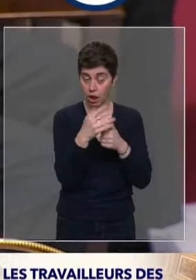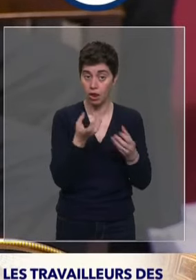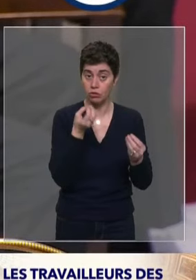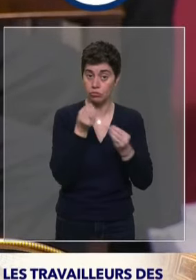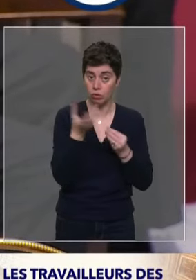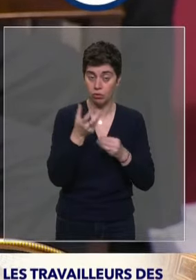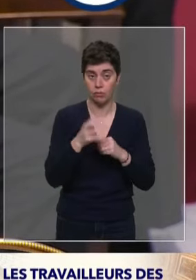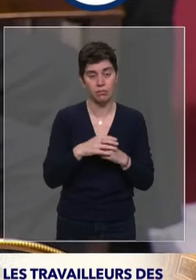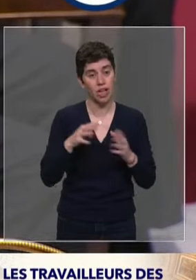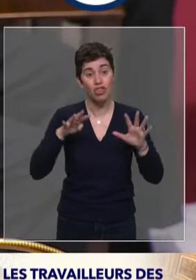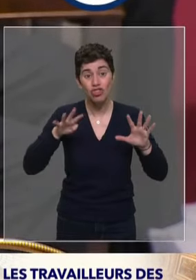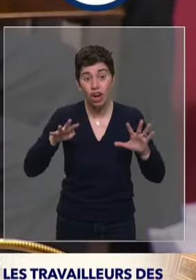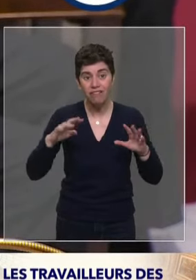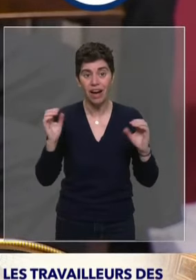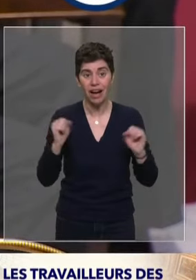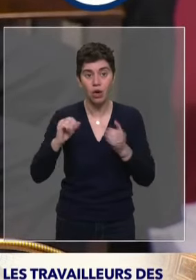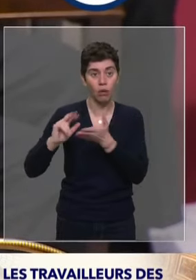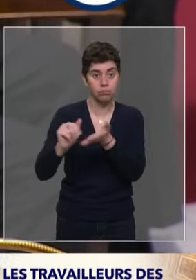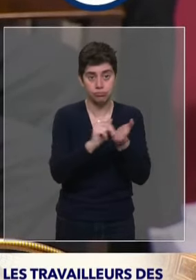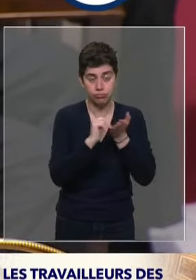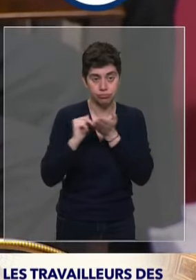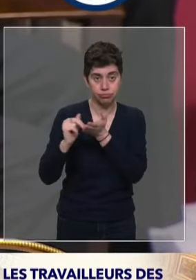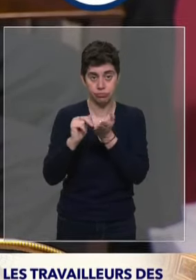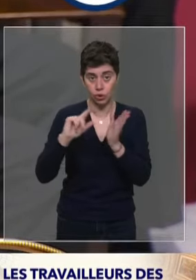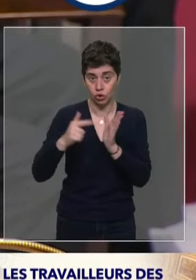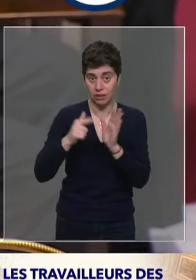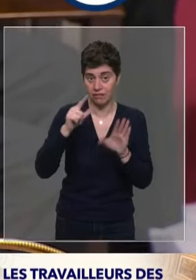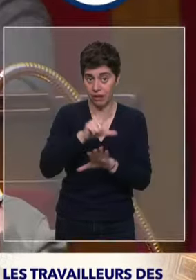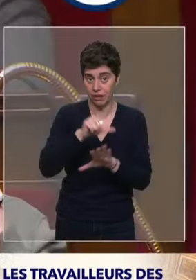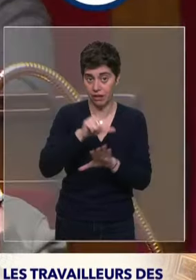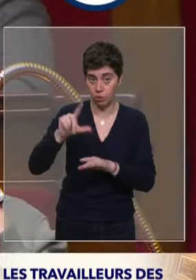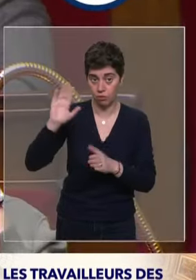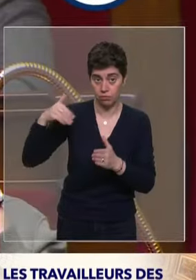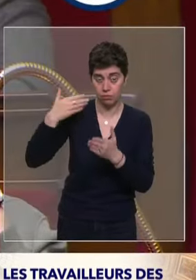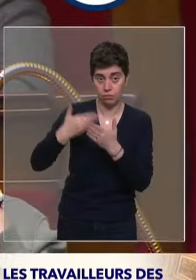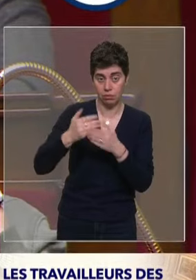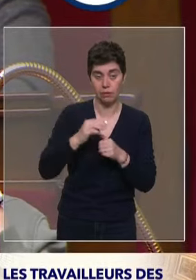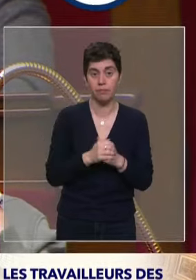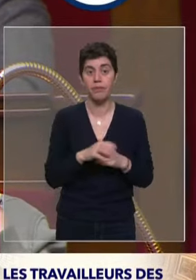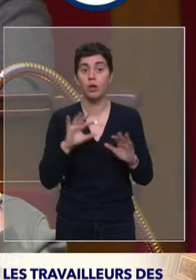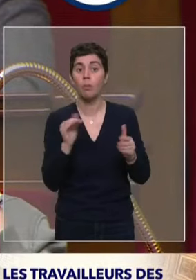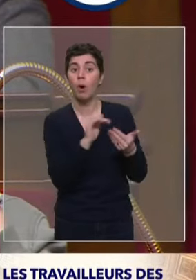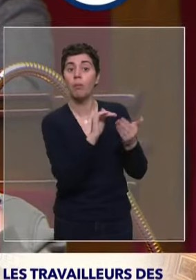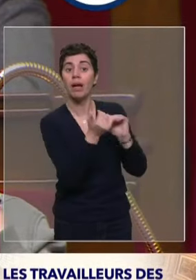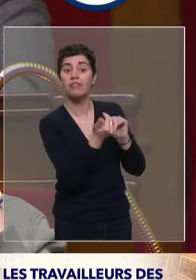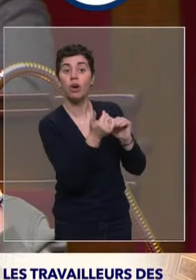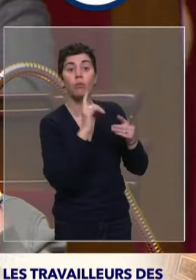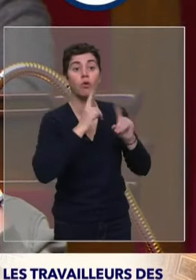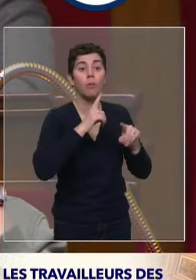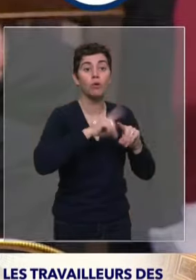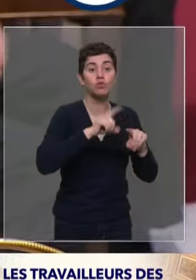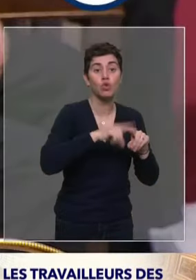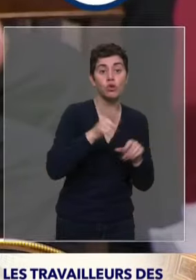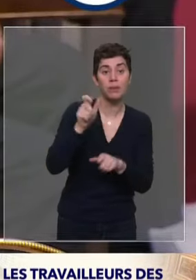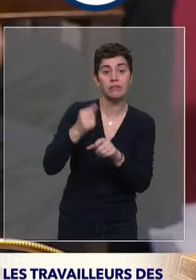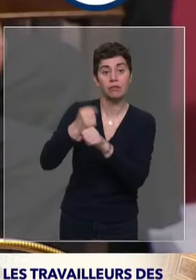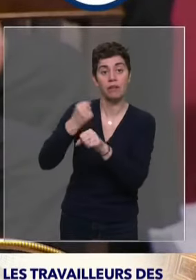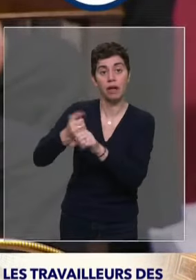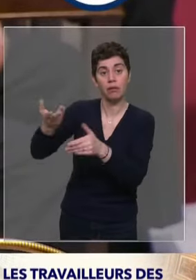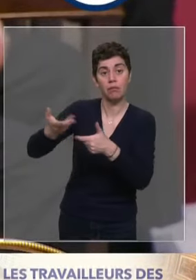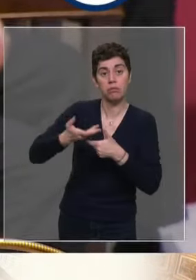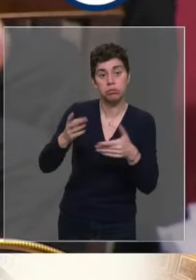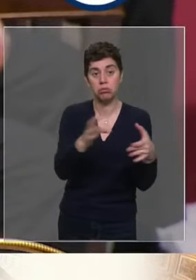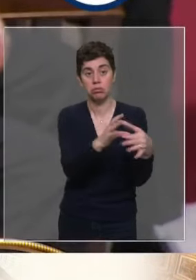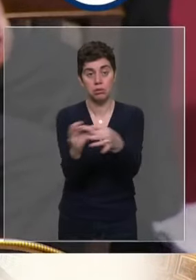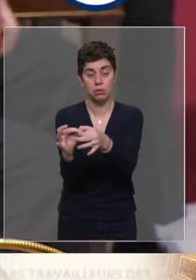9 accords collectifs depuis 2022, par exemple sur les revenus ou les relations entre les plateformes et les travailleurs. Dans ce contexte,